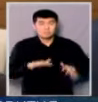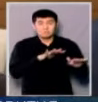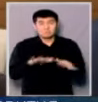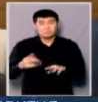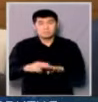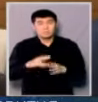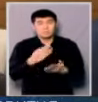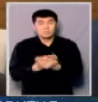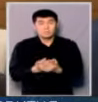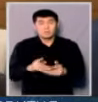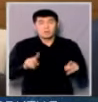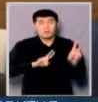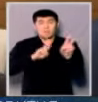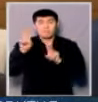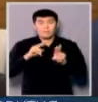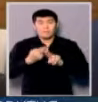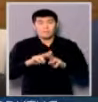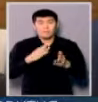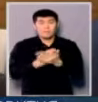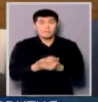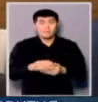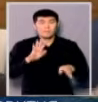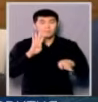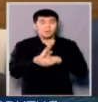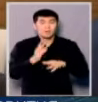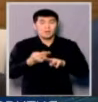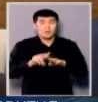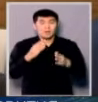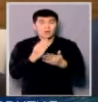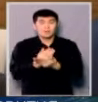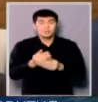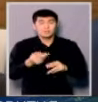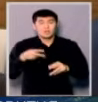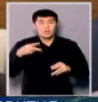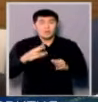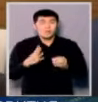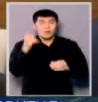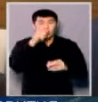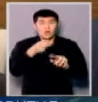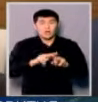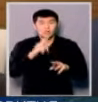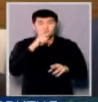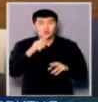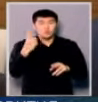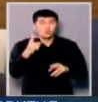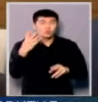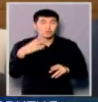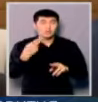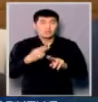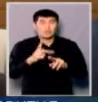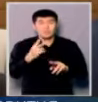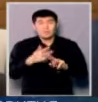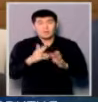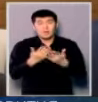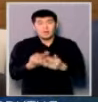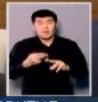Кроме этого, согласно правилам, утвержденных приказом министра энергетики от 27 февраля 2015 года за номер 147, 1 января